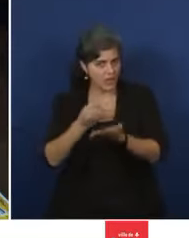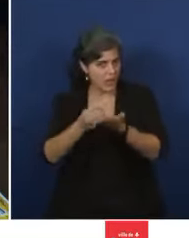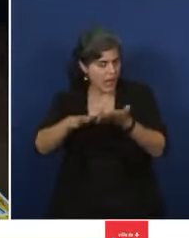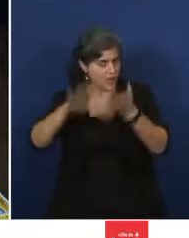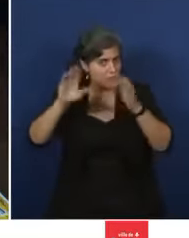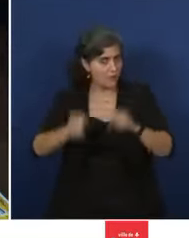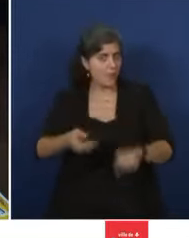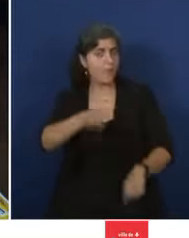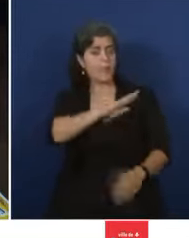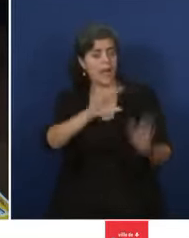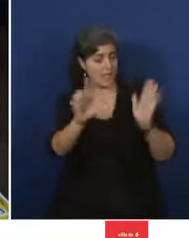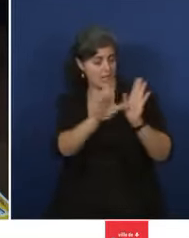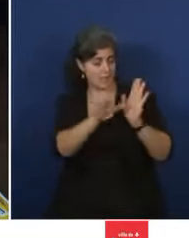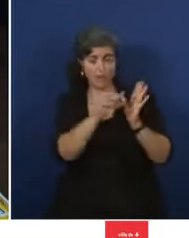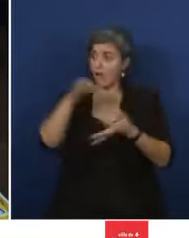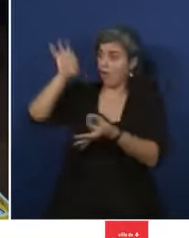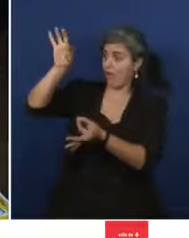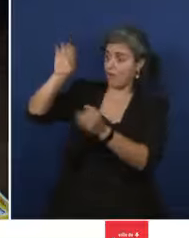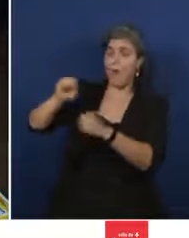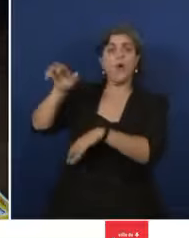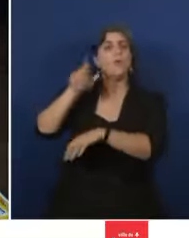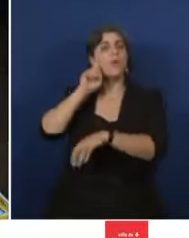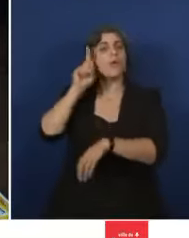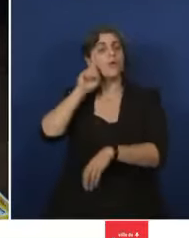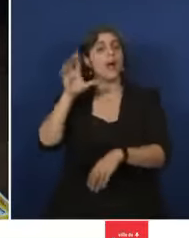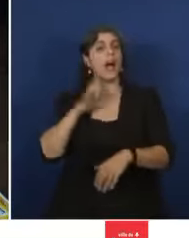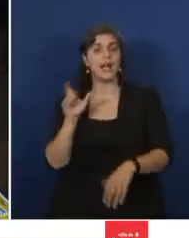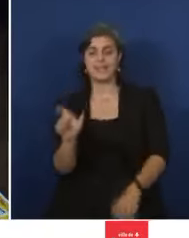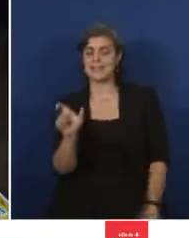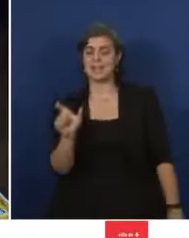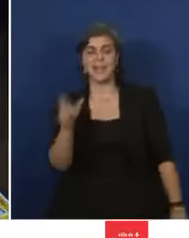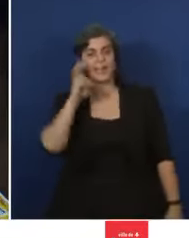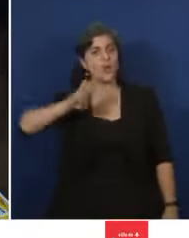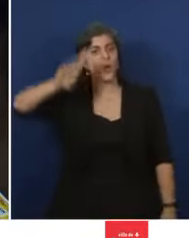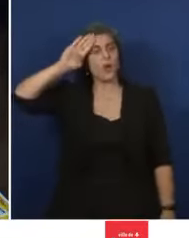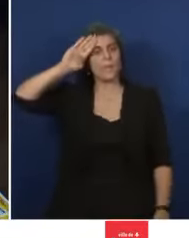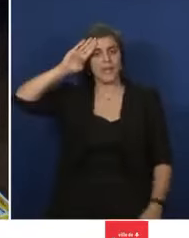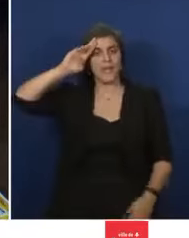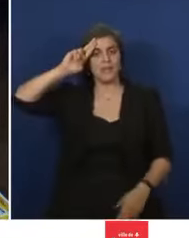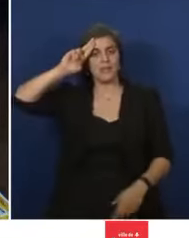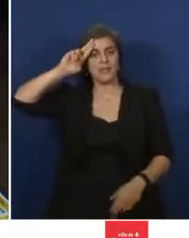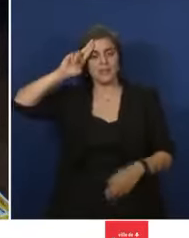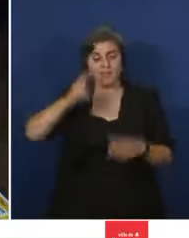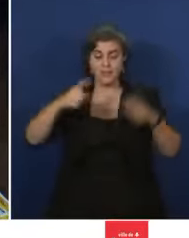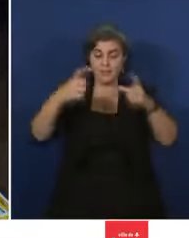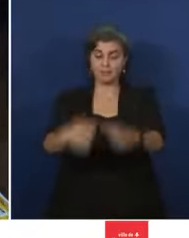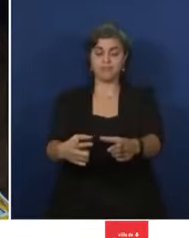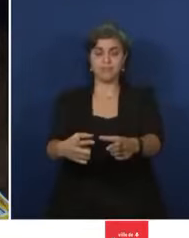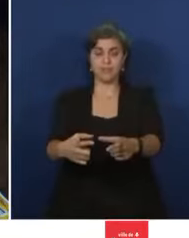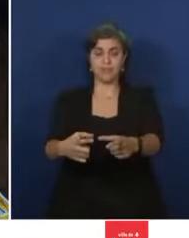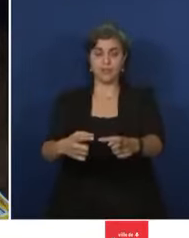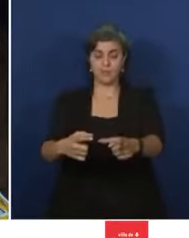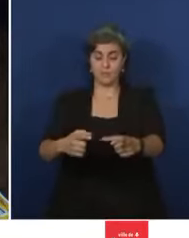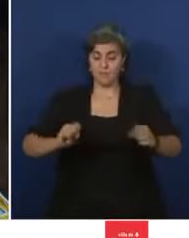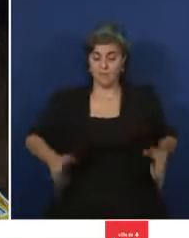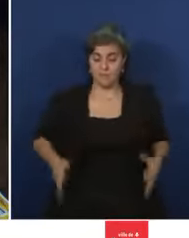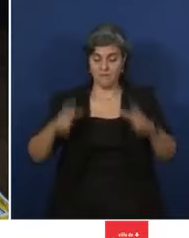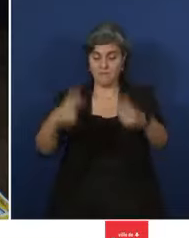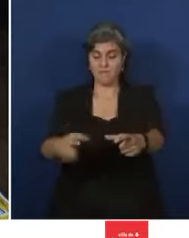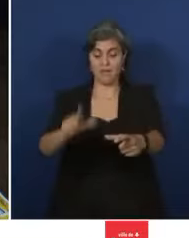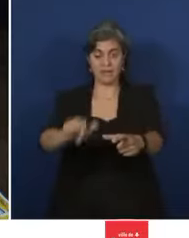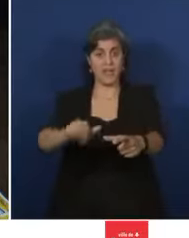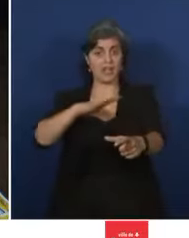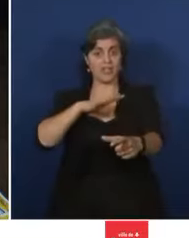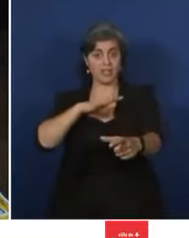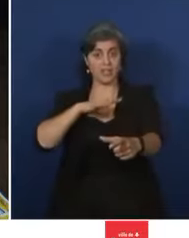garantie par la loi dès lors qu'ils sont bénéficiaires de la carte européenne de stationnement ou de la carte mobilité inclusion. Certes, la